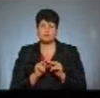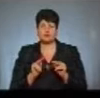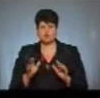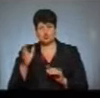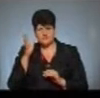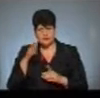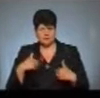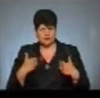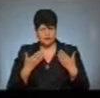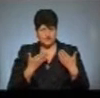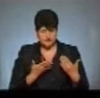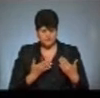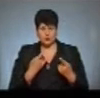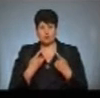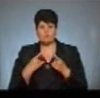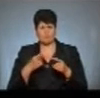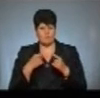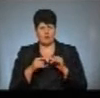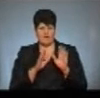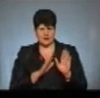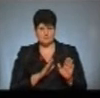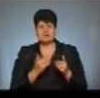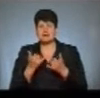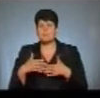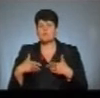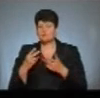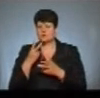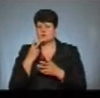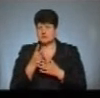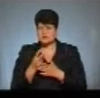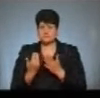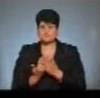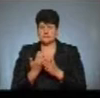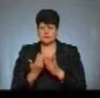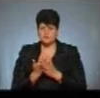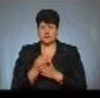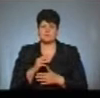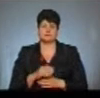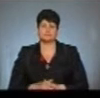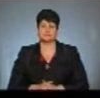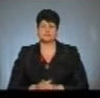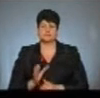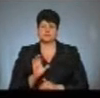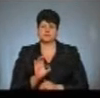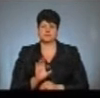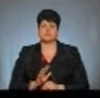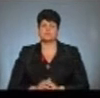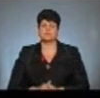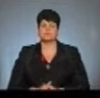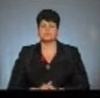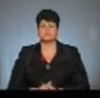вас. Вітаю. До розмови ми повернемось за мить, а зараз пропоную переглянути сюжет моєї колеги Марії Котенко.